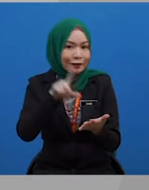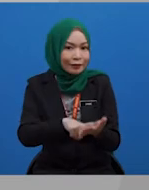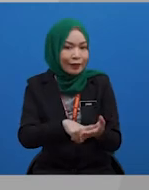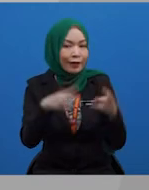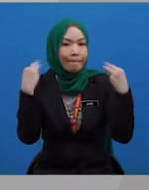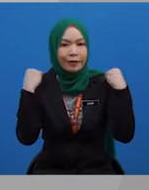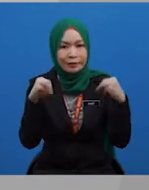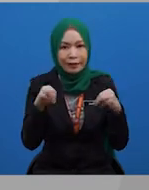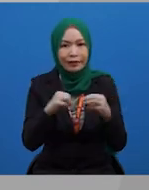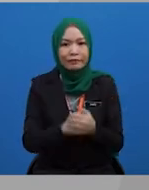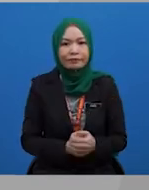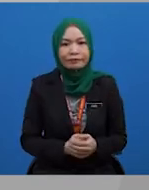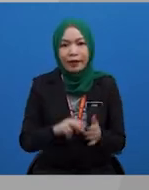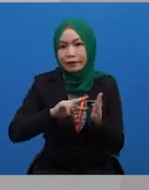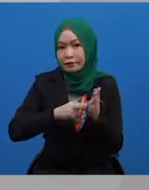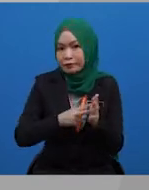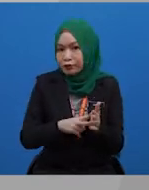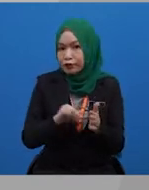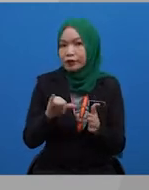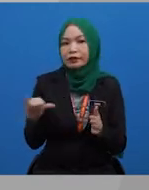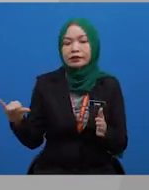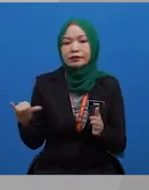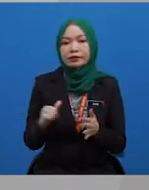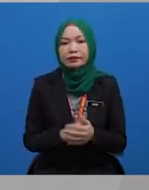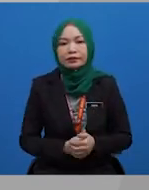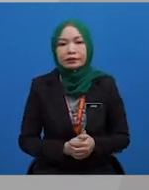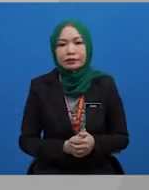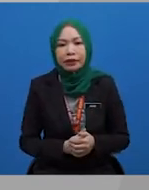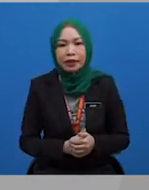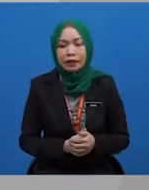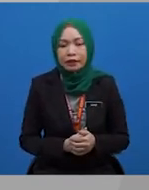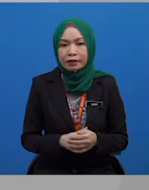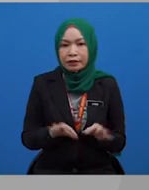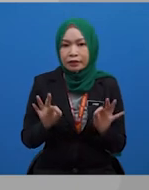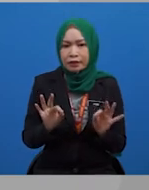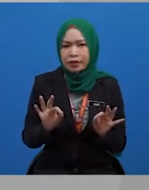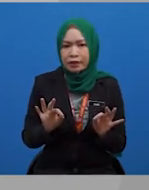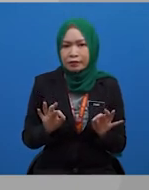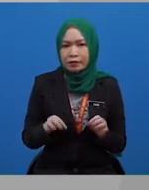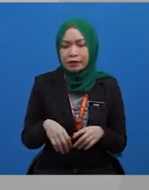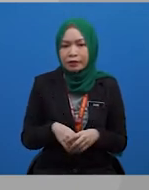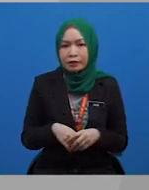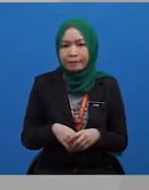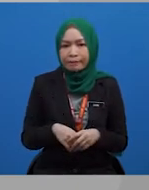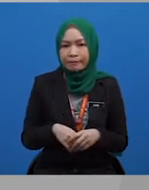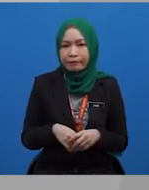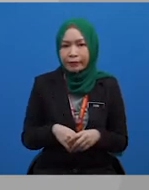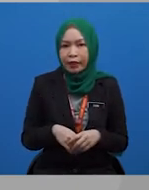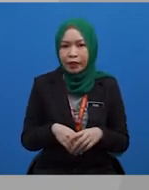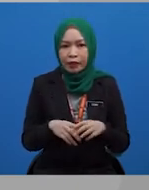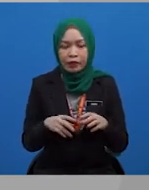pasaran. Jadi pelajar harus kena tahu dari segi segmentasi, penyasaran dan juga peletakan pasaran. Apabila disebut produk